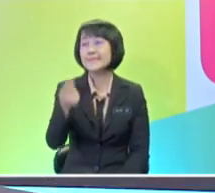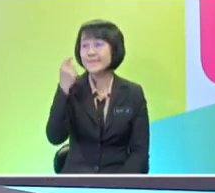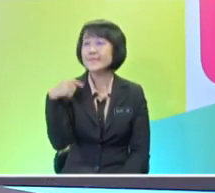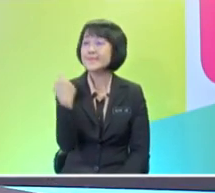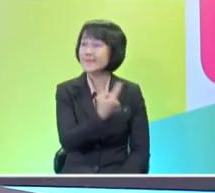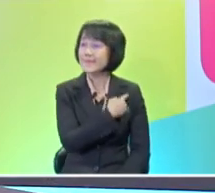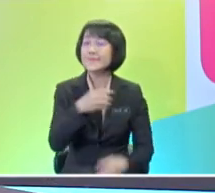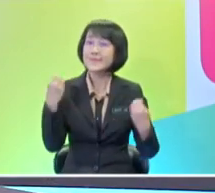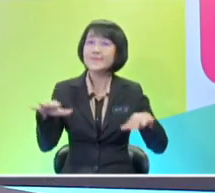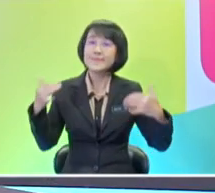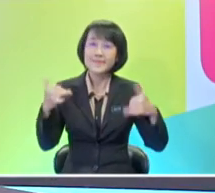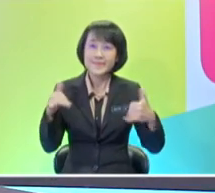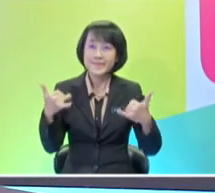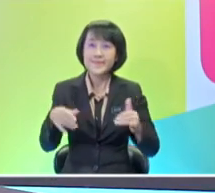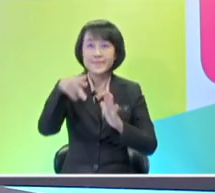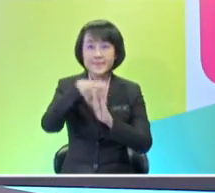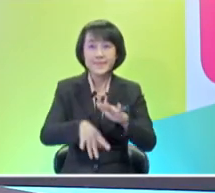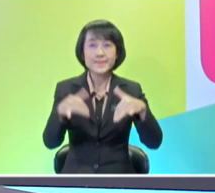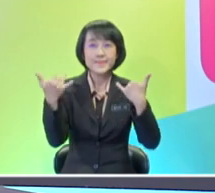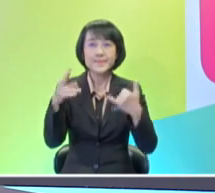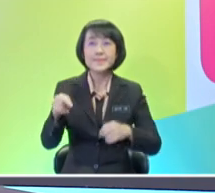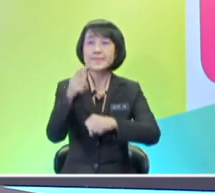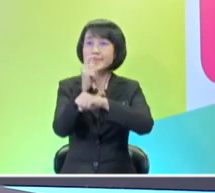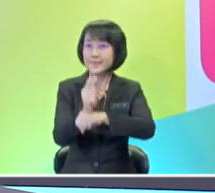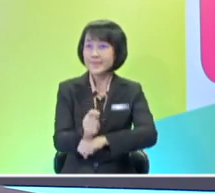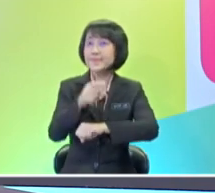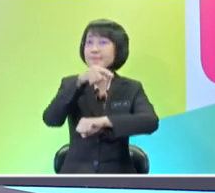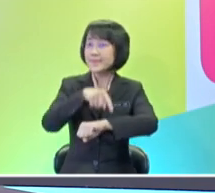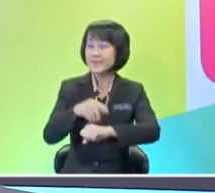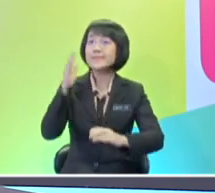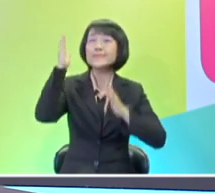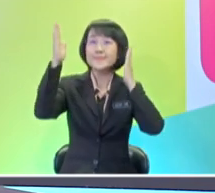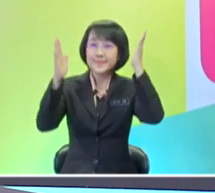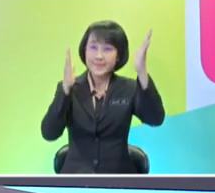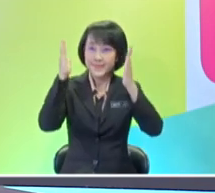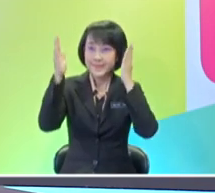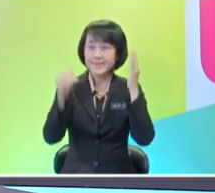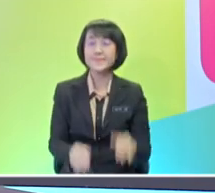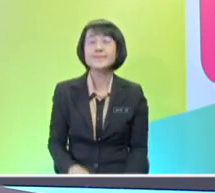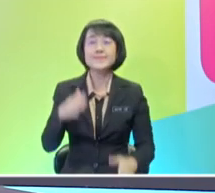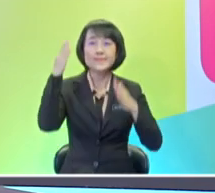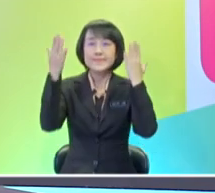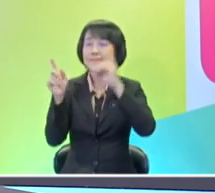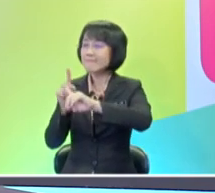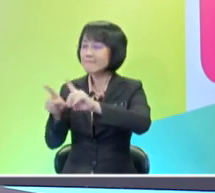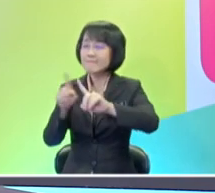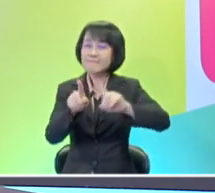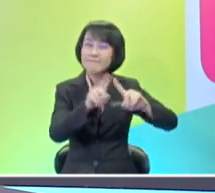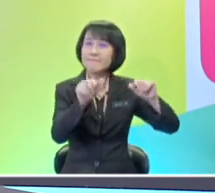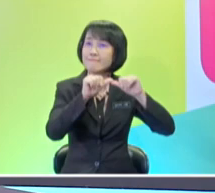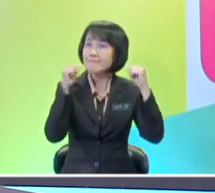permainan tradisional yang ada di Malaysia sebenarnya sebagai sebuah negara yang berbilang kaum berbilang masyarakat